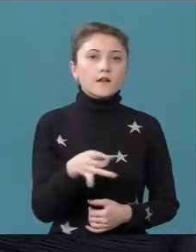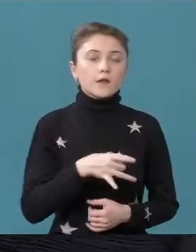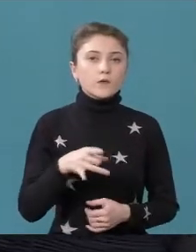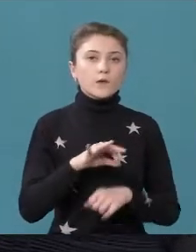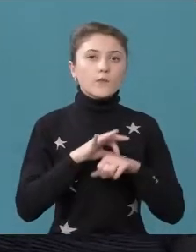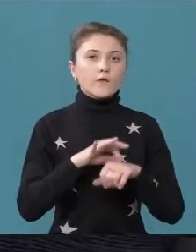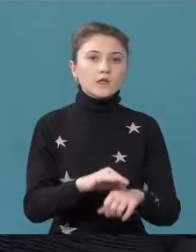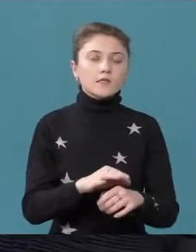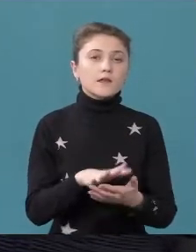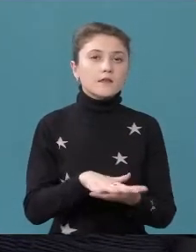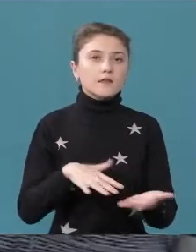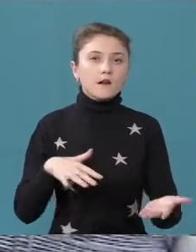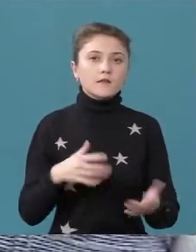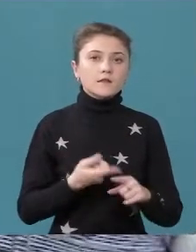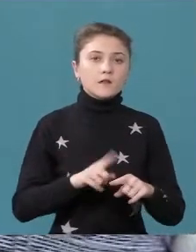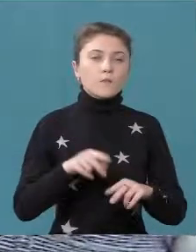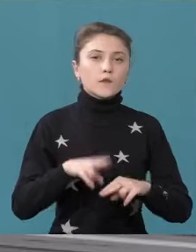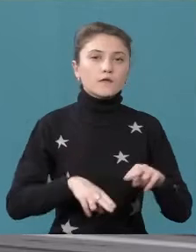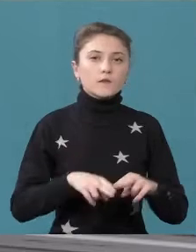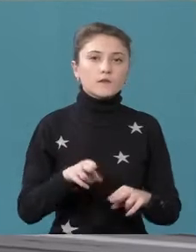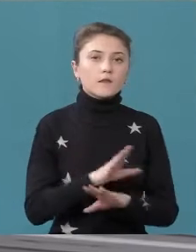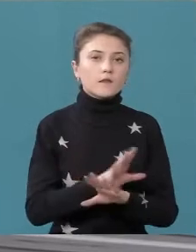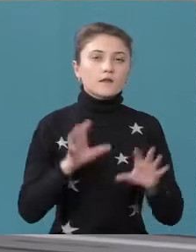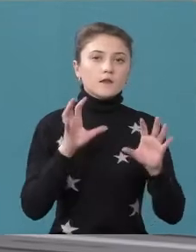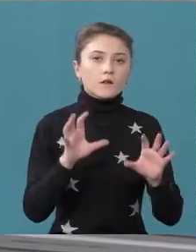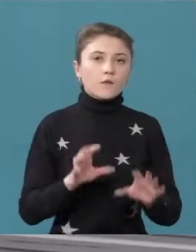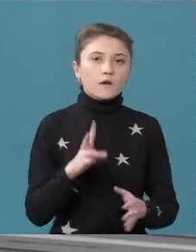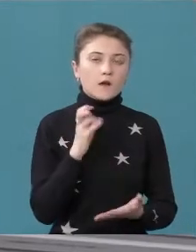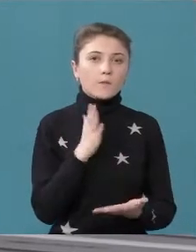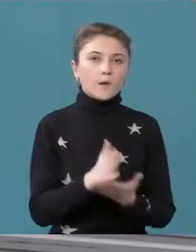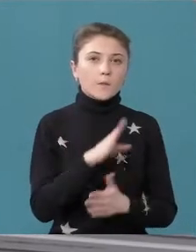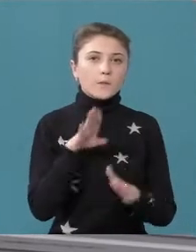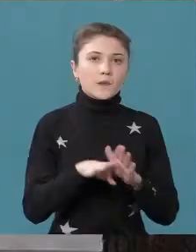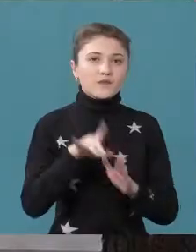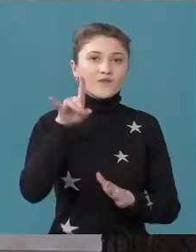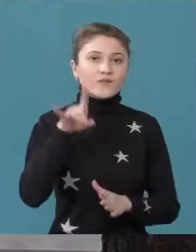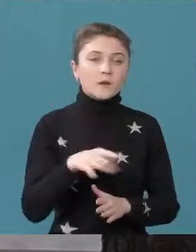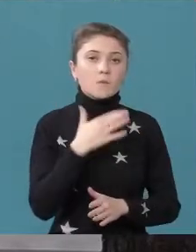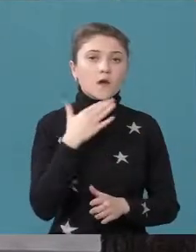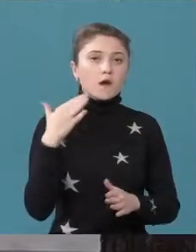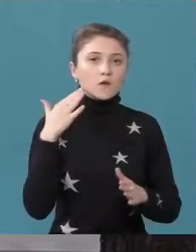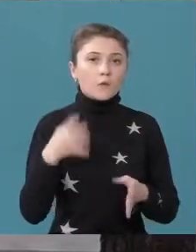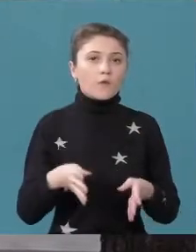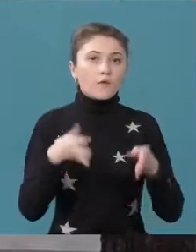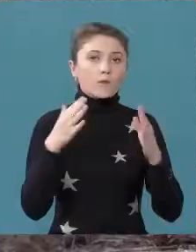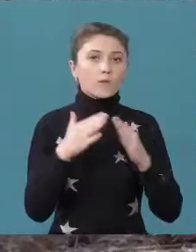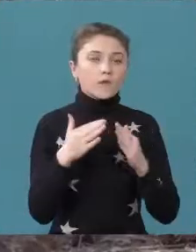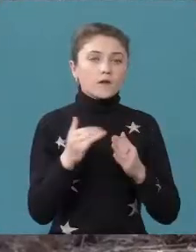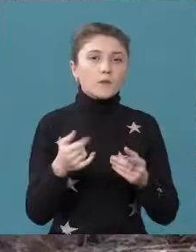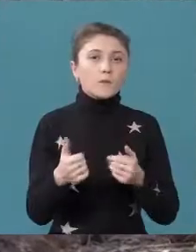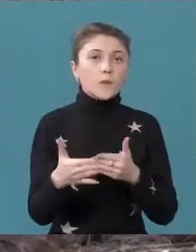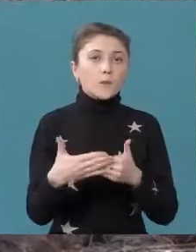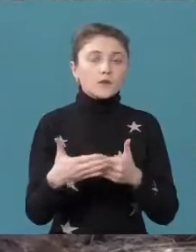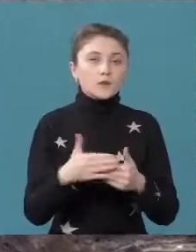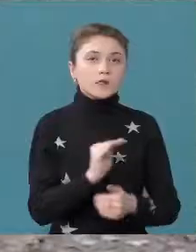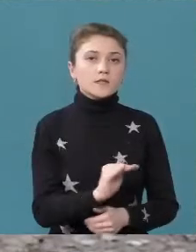проводиться далі це будівництво незаконне. Напряму під вікнами багатоповерхових будинків і поблизу дитячого